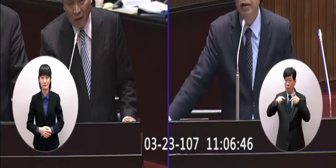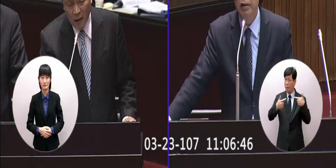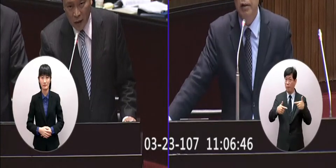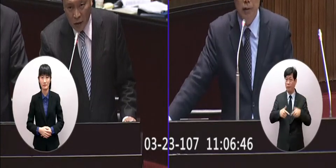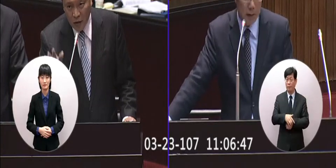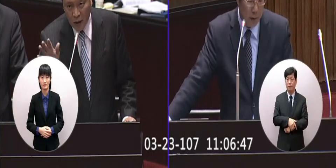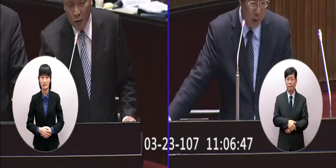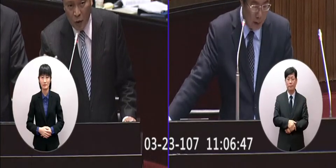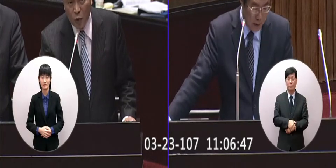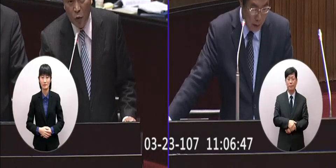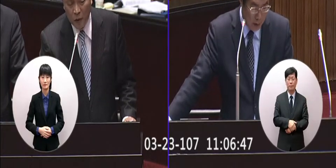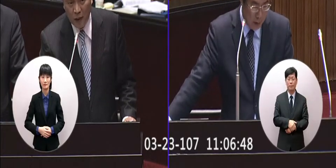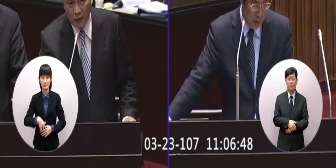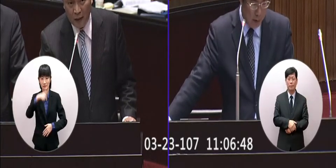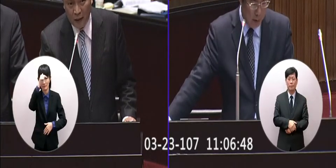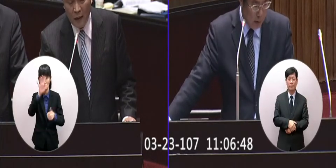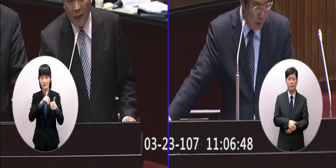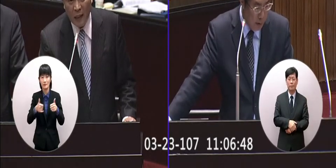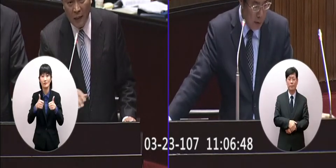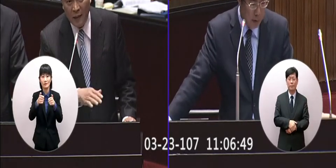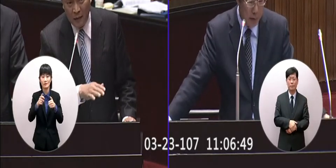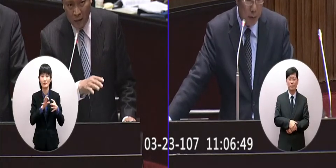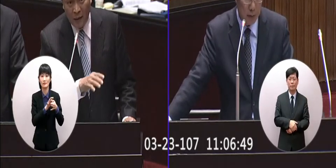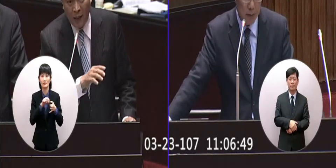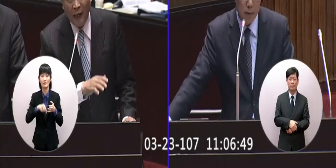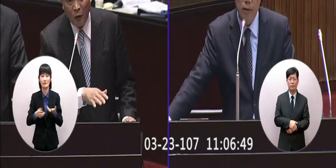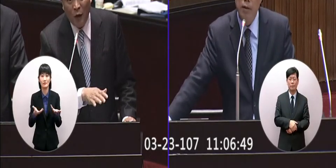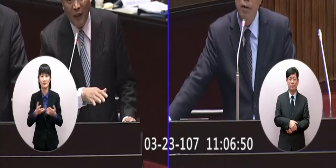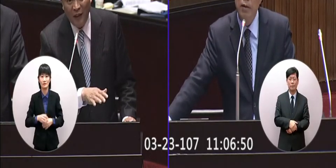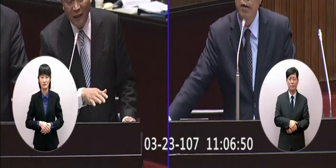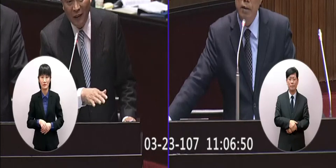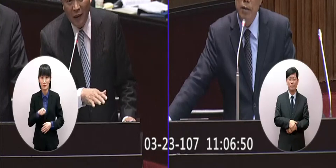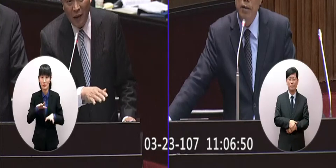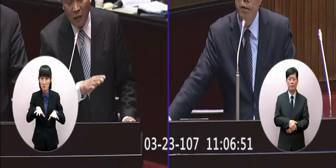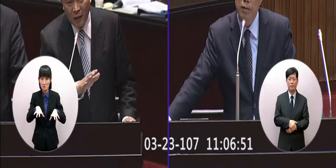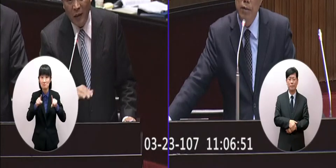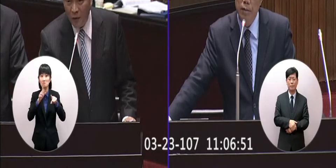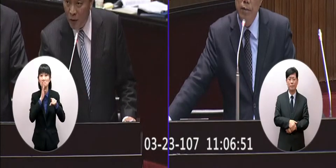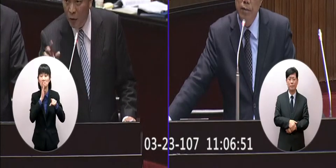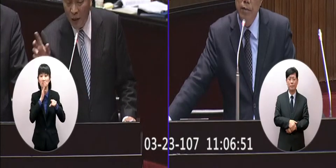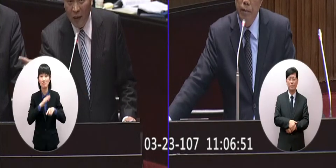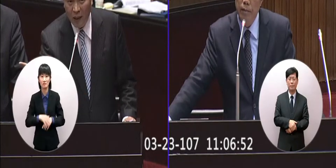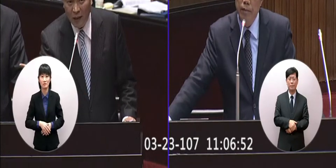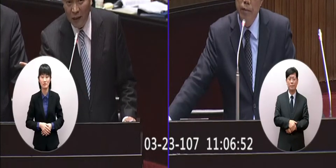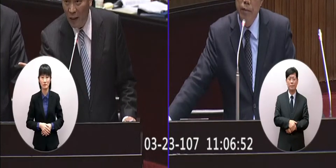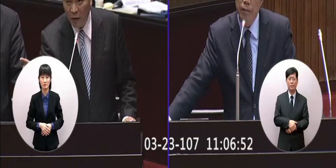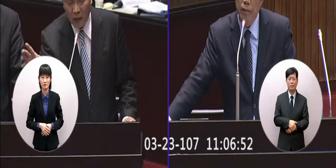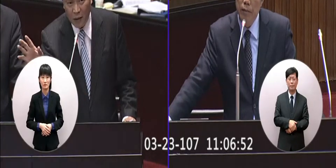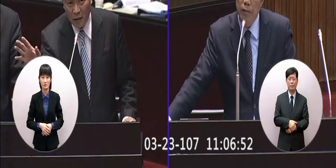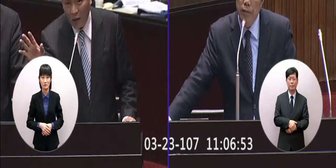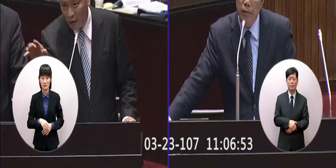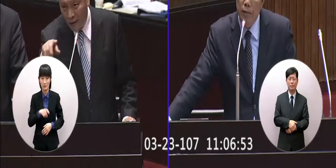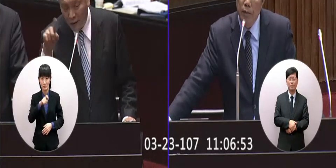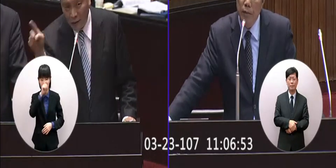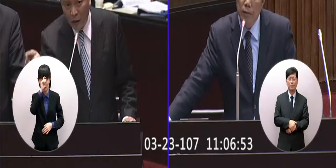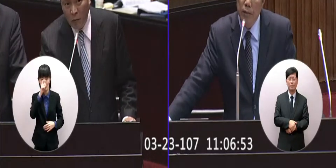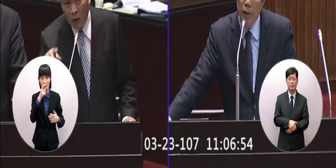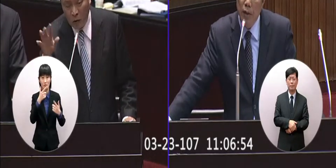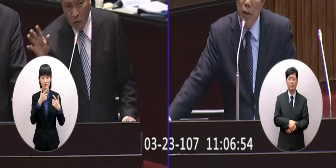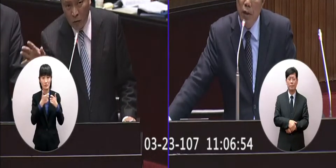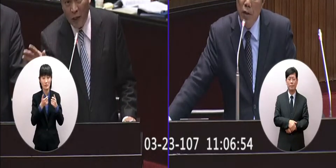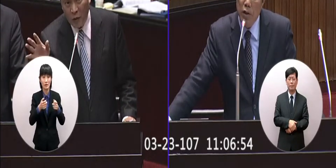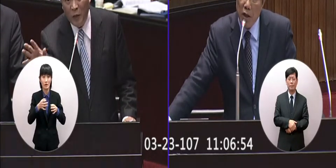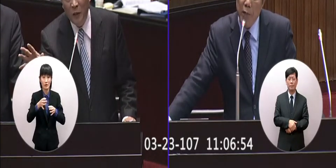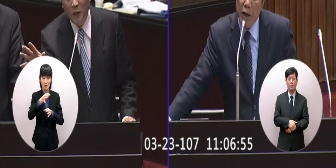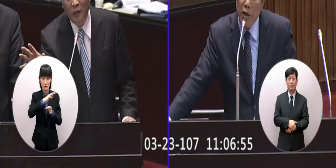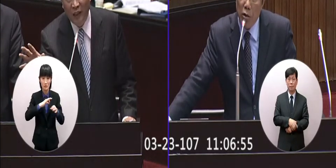化。 谢谢黄委员关注这个议题，其实它这个只是一个开端呐、因为这个只是回应的到那个这个消